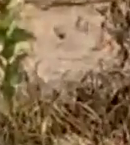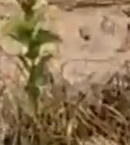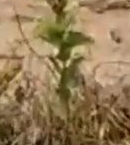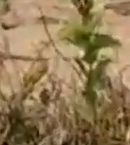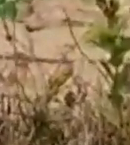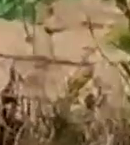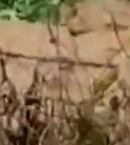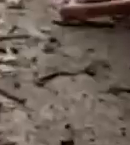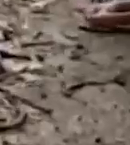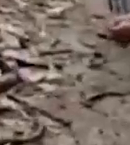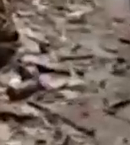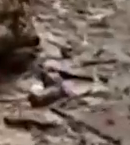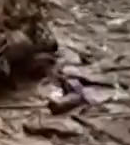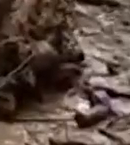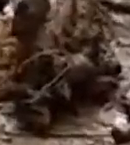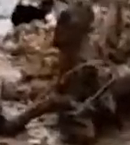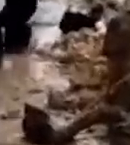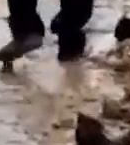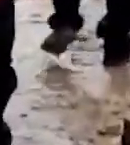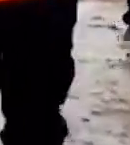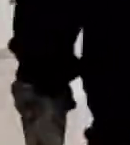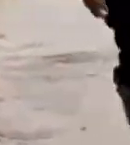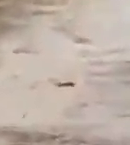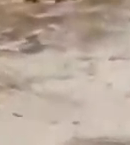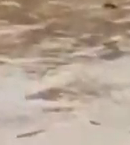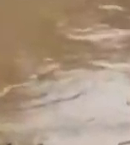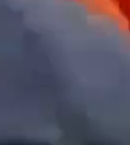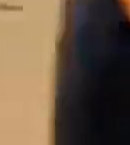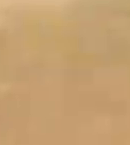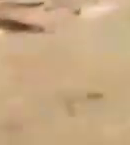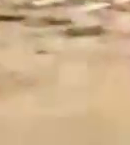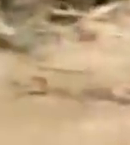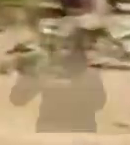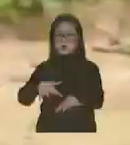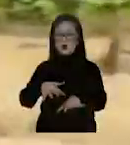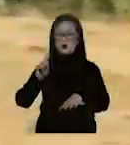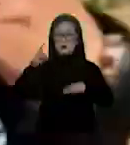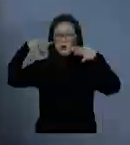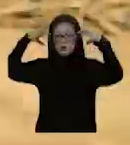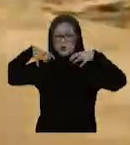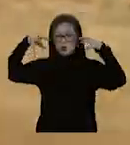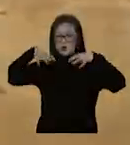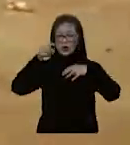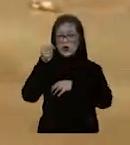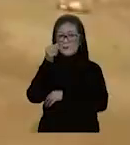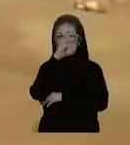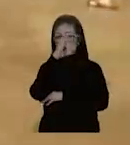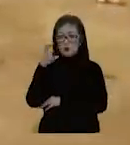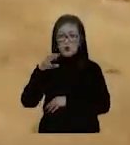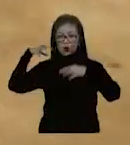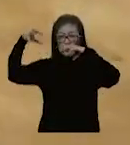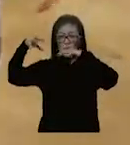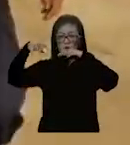tim Basarnas. Peristiwa tanah longsor terjadi setelah hujan deras mengguyur sejak Rabu sore. Longsoran menutupi